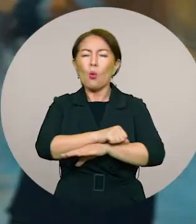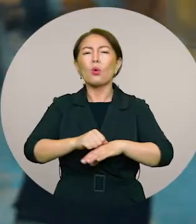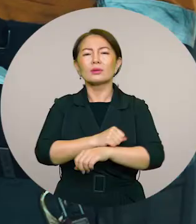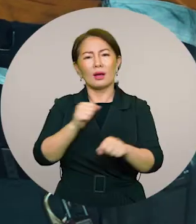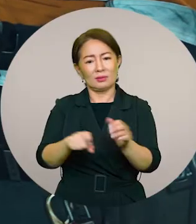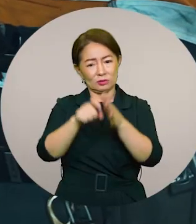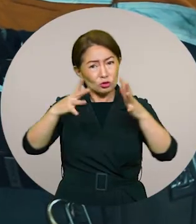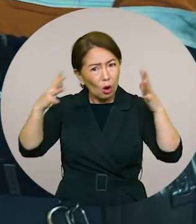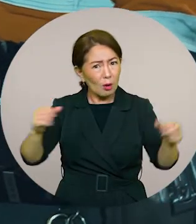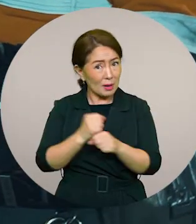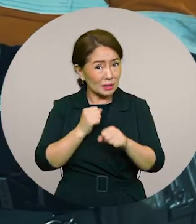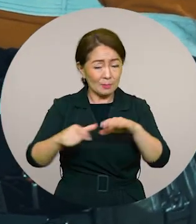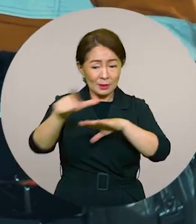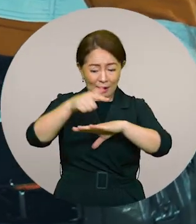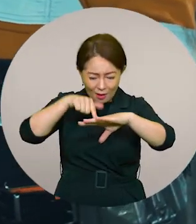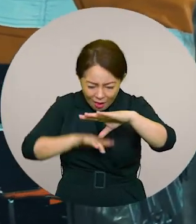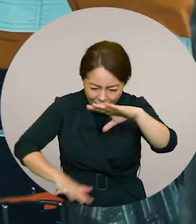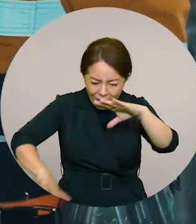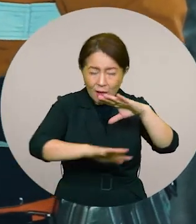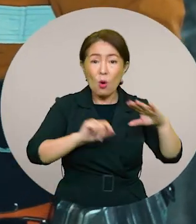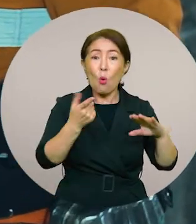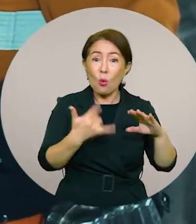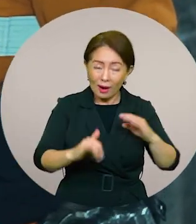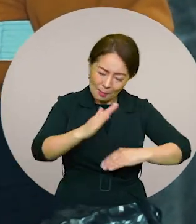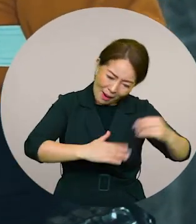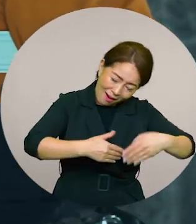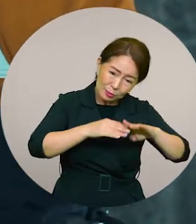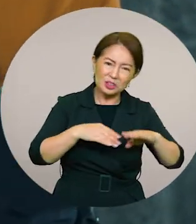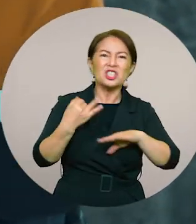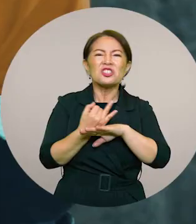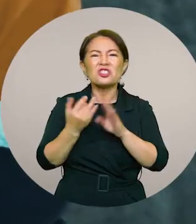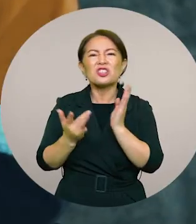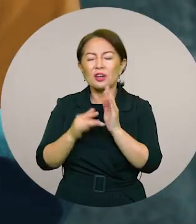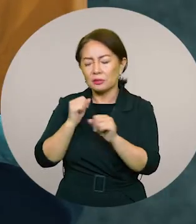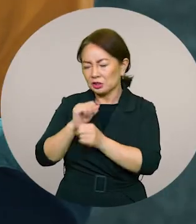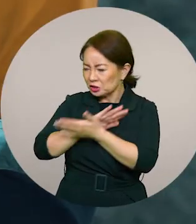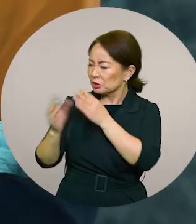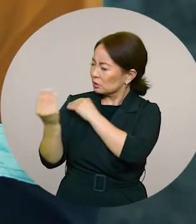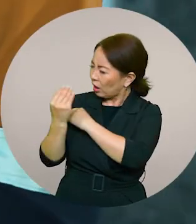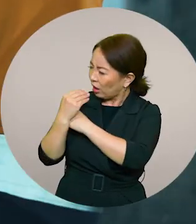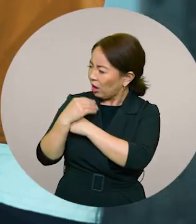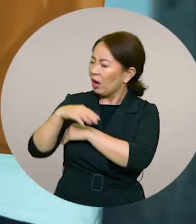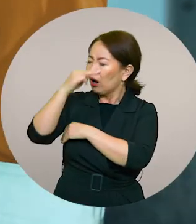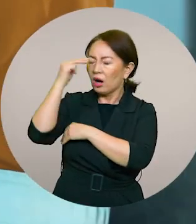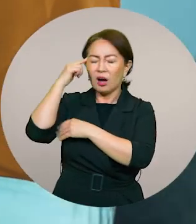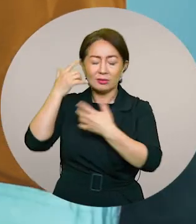зарцуулах нүсэр ажил юм. Гүний уурхайг барих явцад инженер техникийн ажилтнууд олон шинэ зүйл сурч тэр бүхэнд